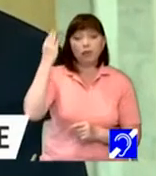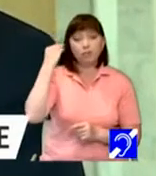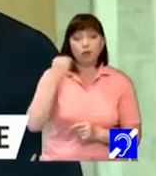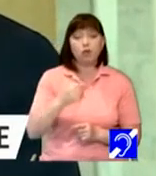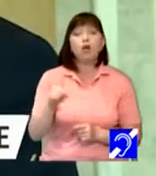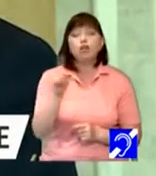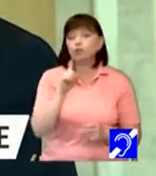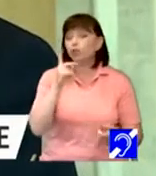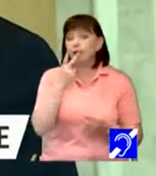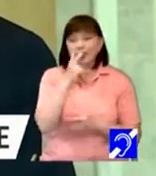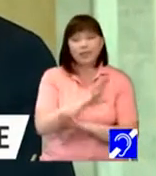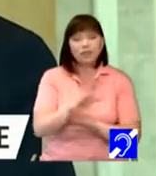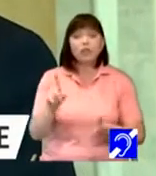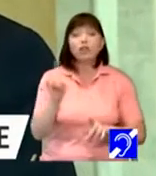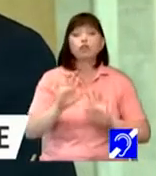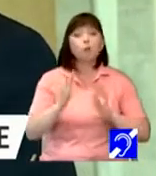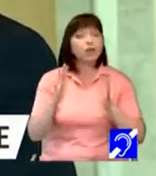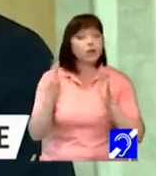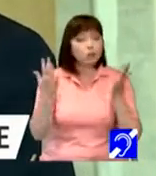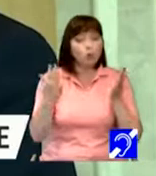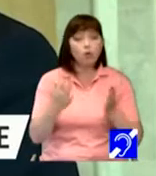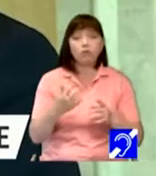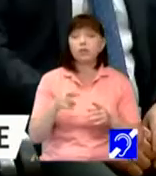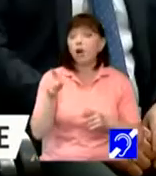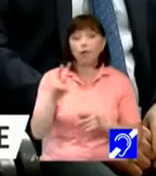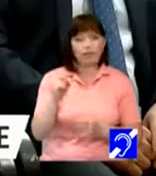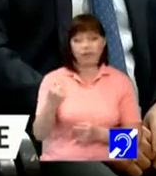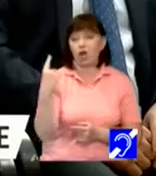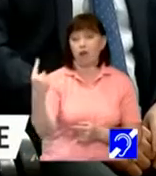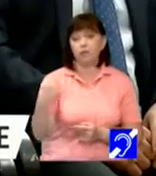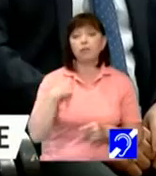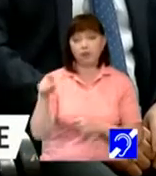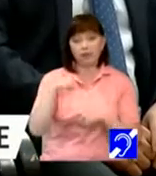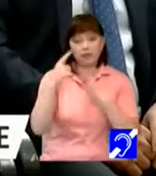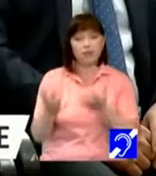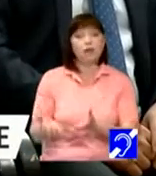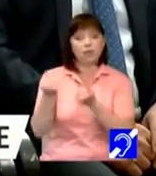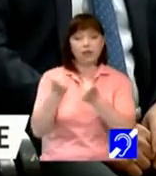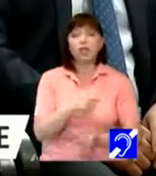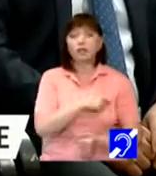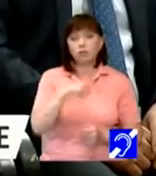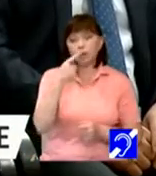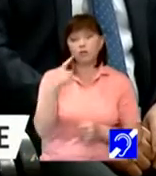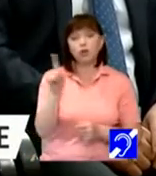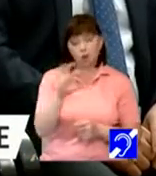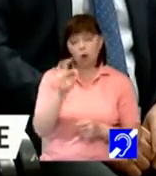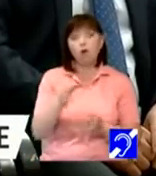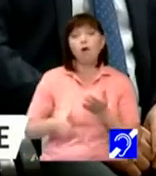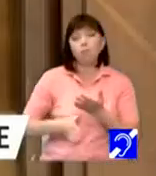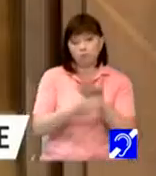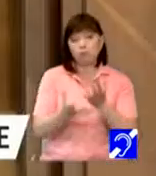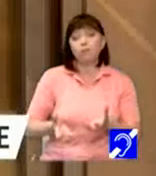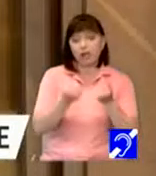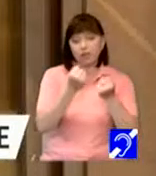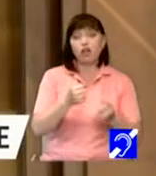Moldova că, indiferent de ce se întâmplă, nu sunt singuri. Deputații din România s-au referit și la parcursul european al